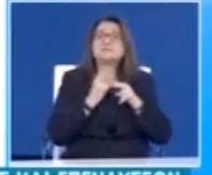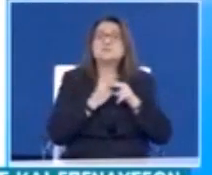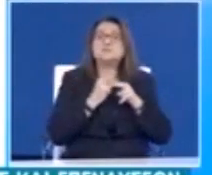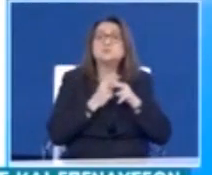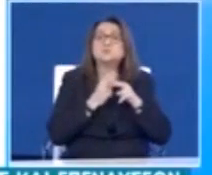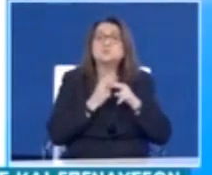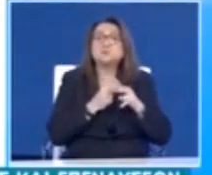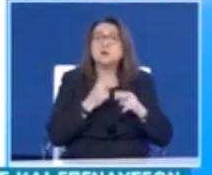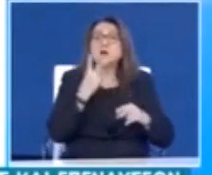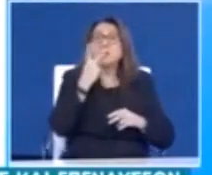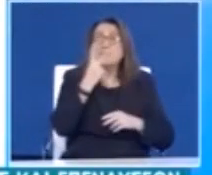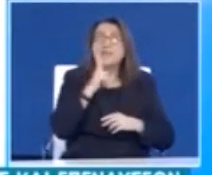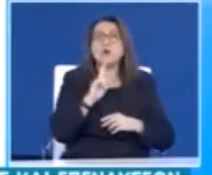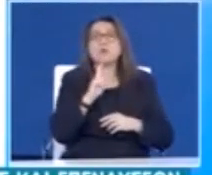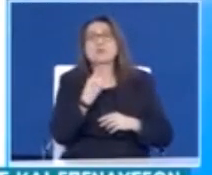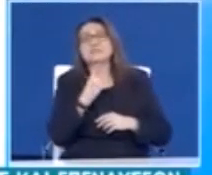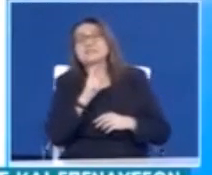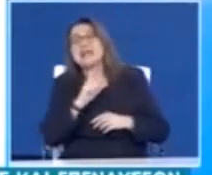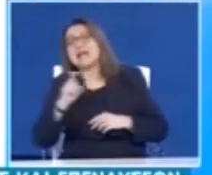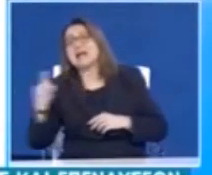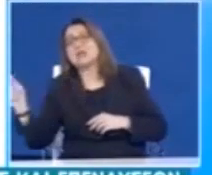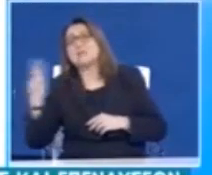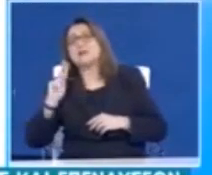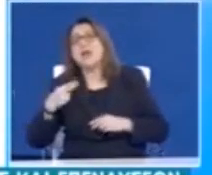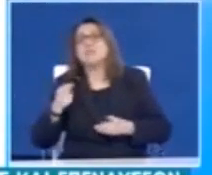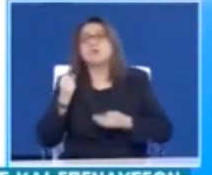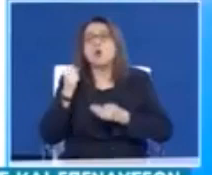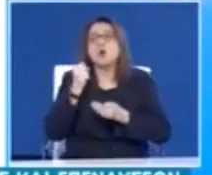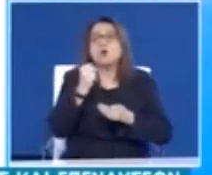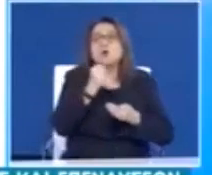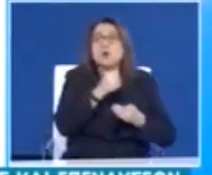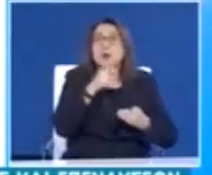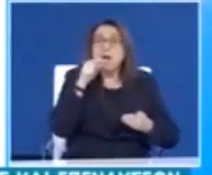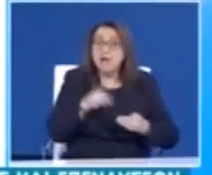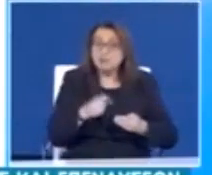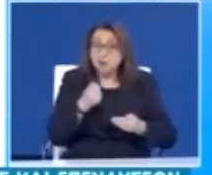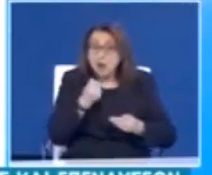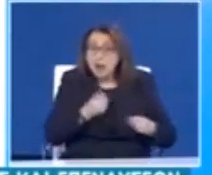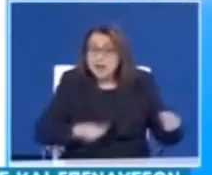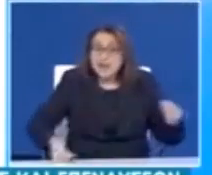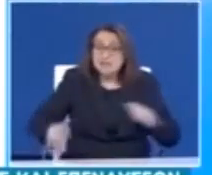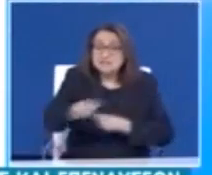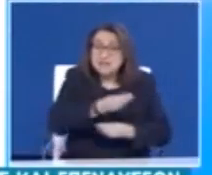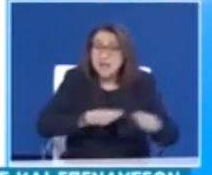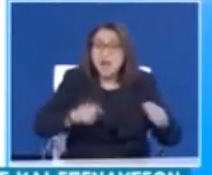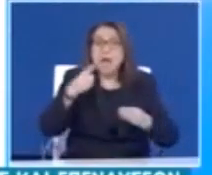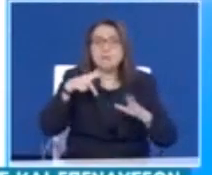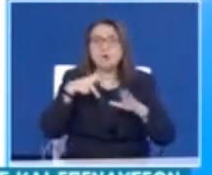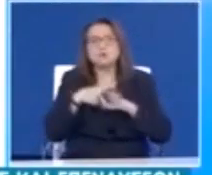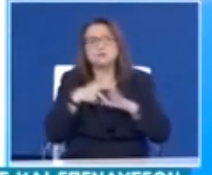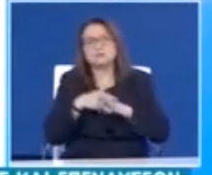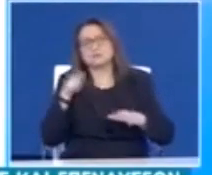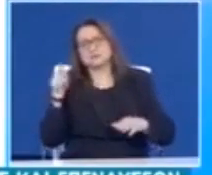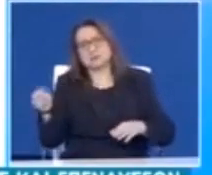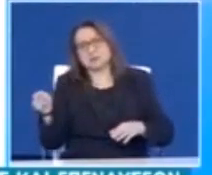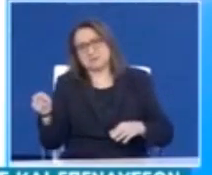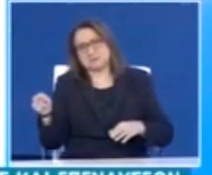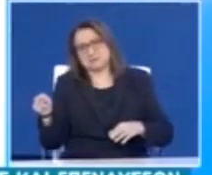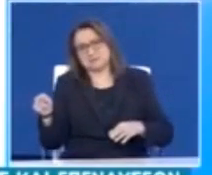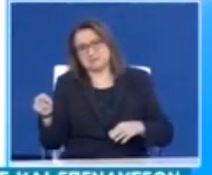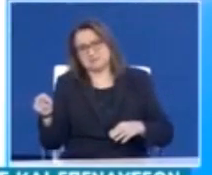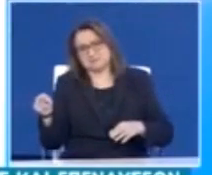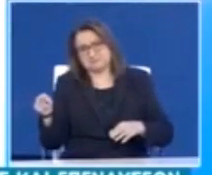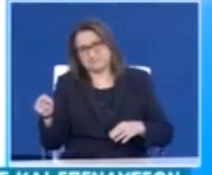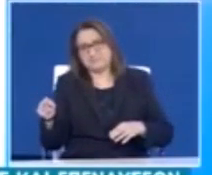ύψους 2 δισεκατομμυρίων ευρώ, όπου με την συνολική μόχλευση ρευστότητας μέσω τραπεζικού συστήματος φτάνει τα 7 δισεκατομμύρια,